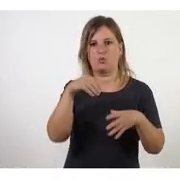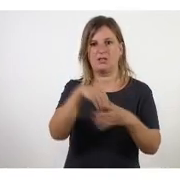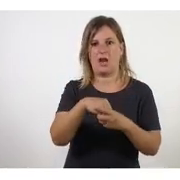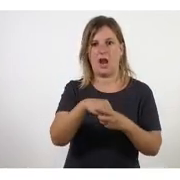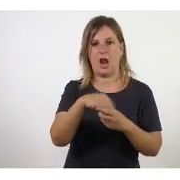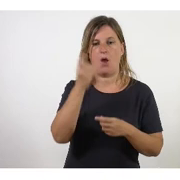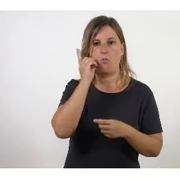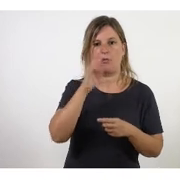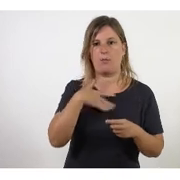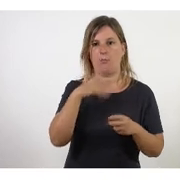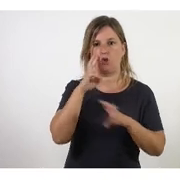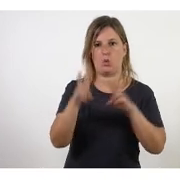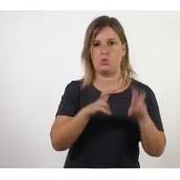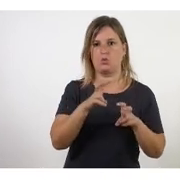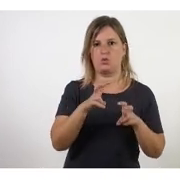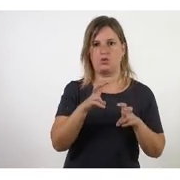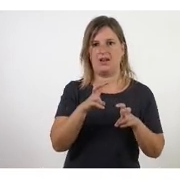ja la pots buscar. En el cas